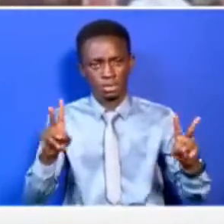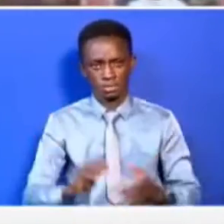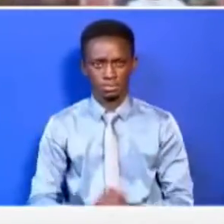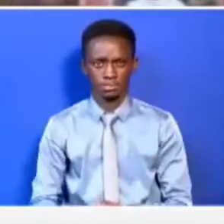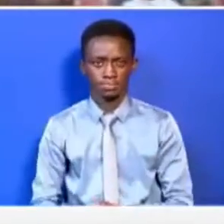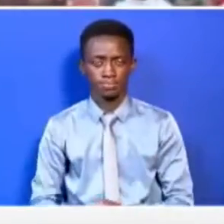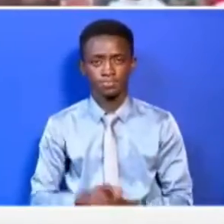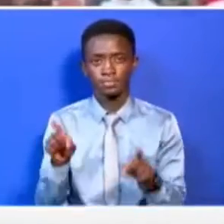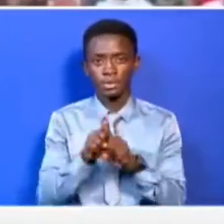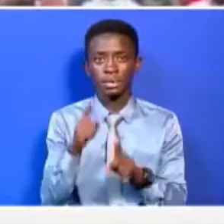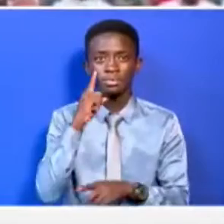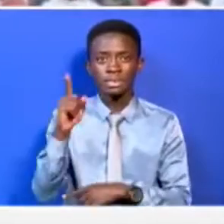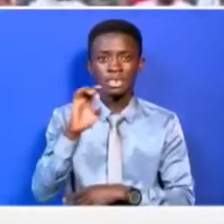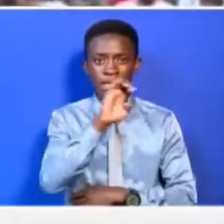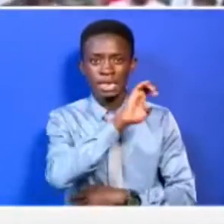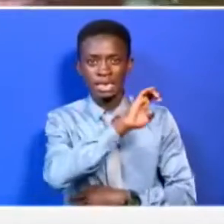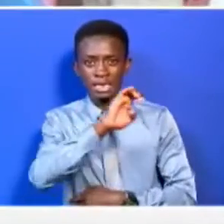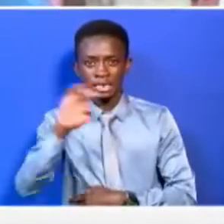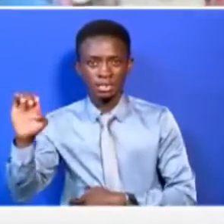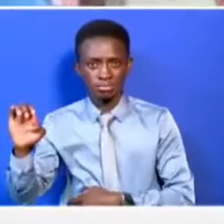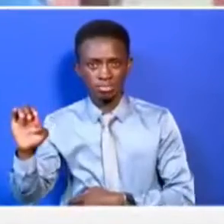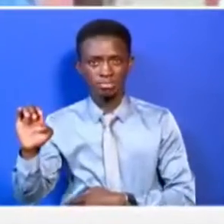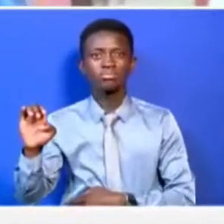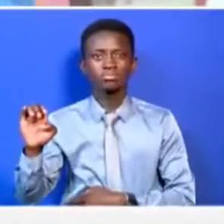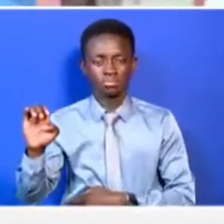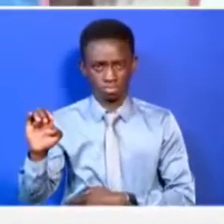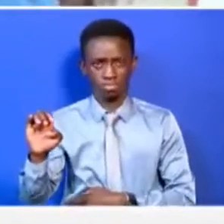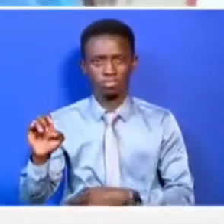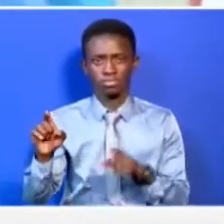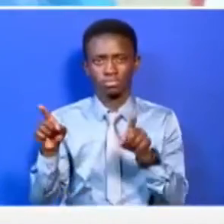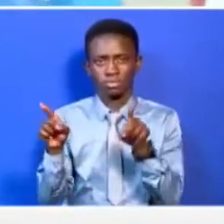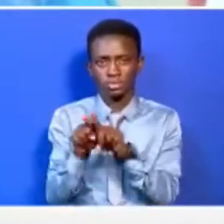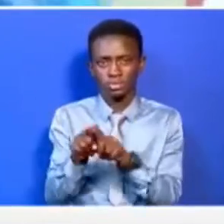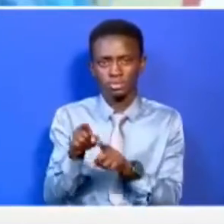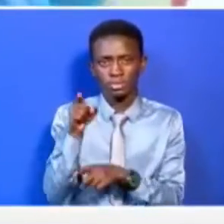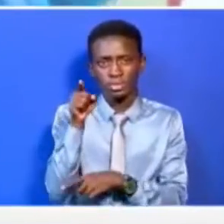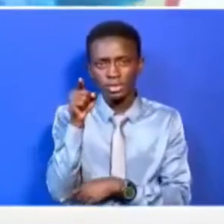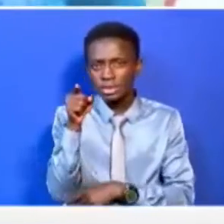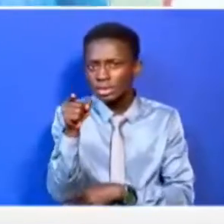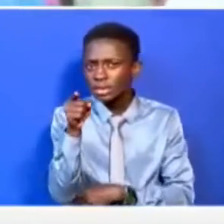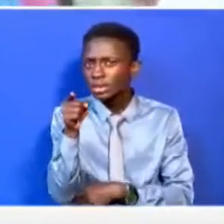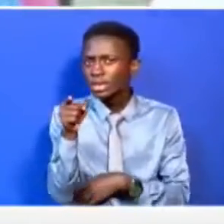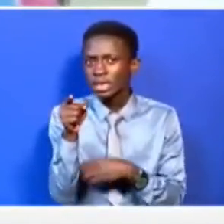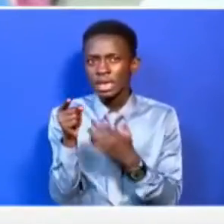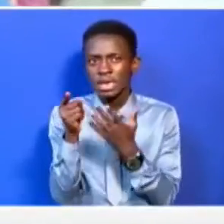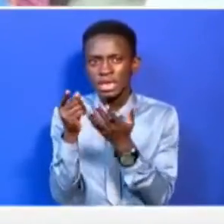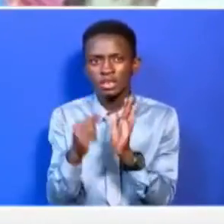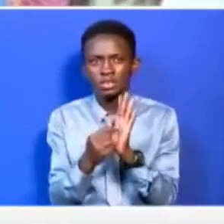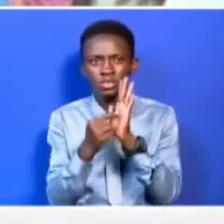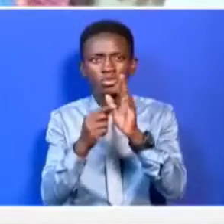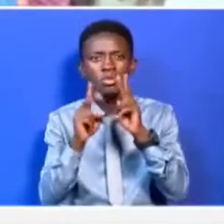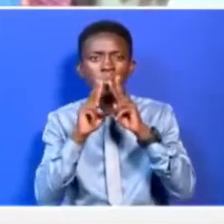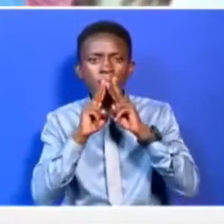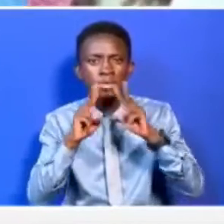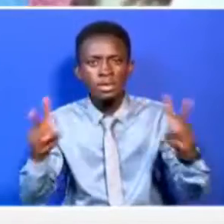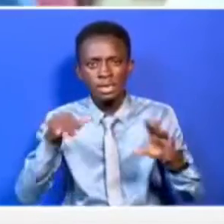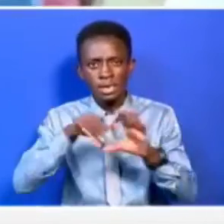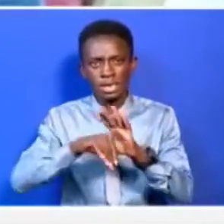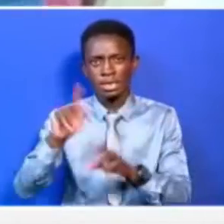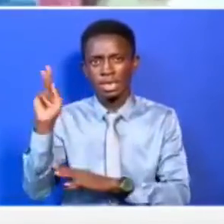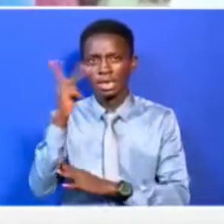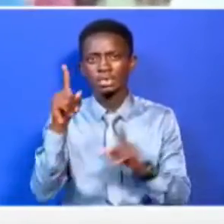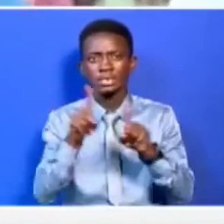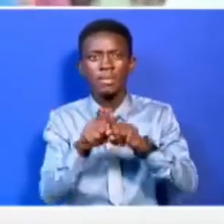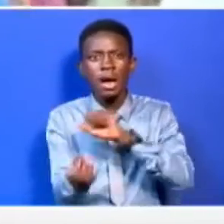ya Pasaka, viongozi wa kanisa Katoliki la Our Lady of Mercy huko Mtongwe wametoa wito wa amani kote nchini, huku wakiwashauri